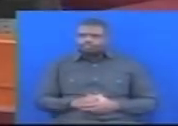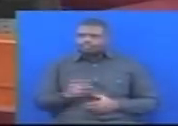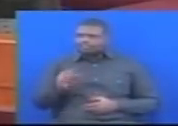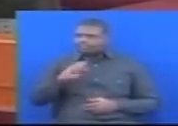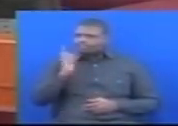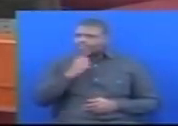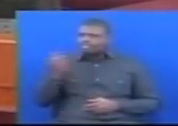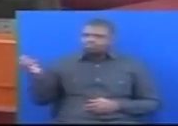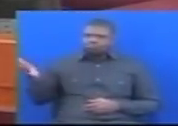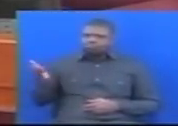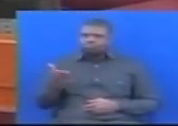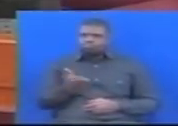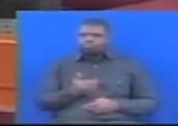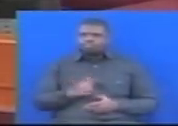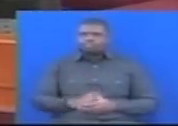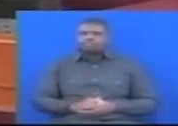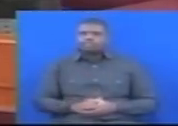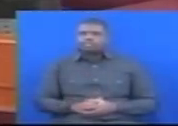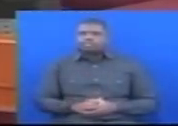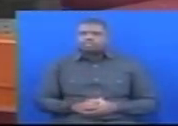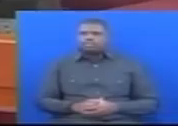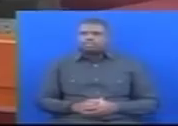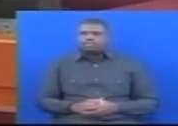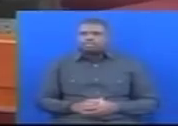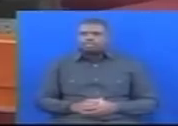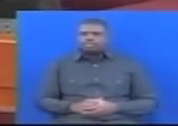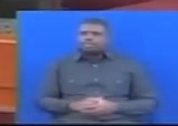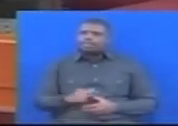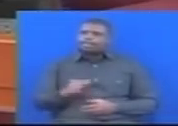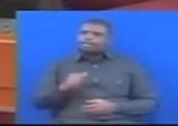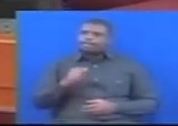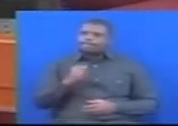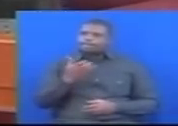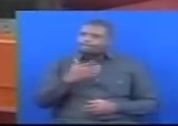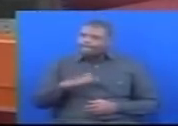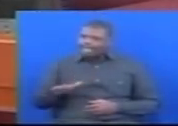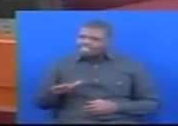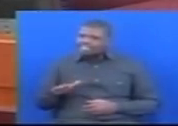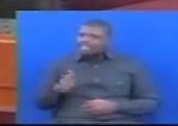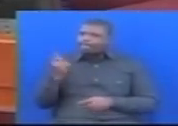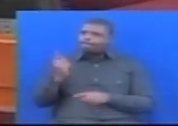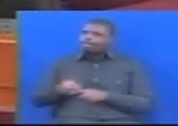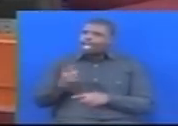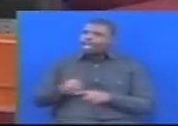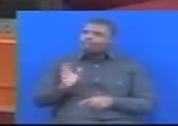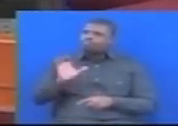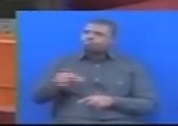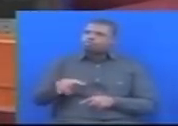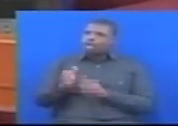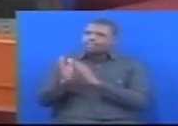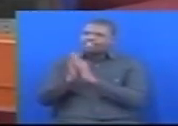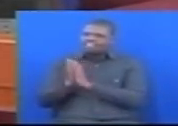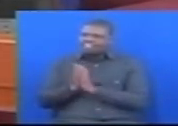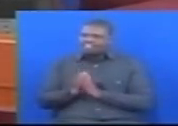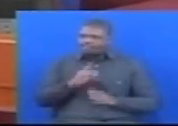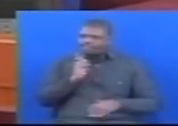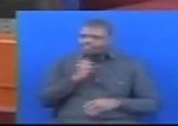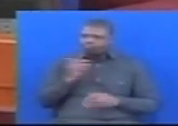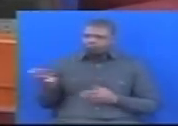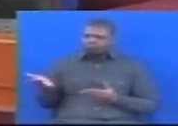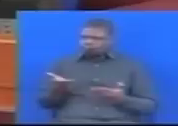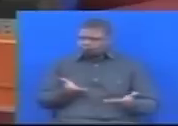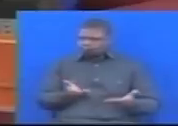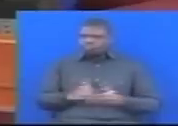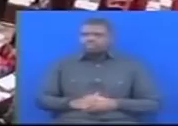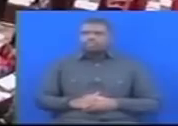Majibu ya maswali hayo mheshimiwa naibu waziri maji mkoa wa Mara, tafadhali. Mheshimiwa speaker, kwa niaba